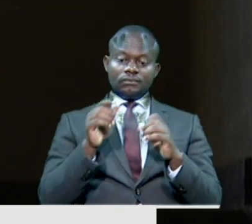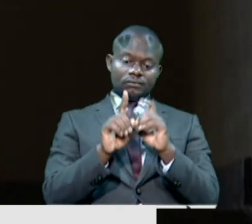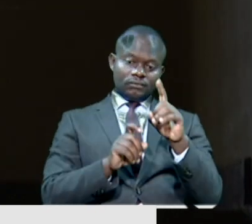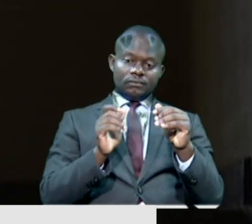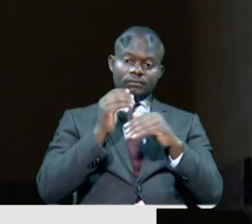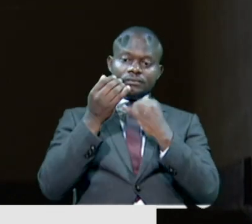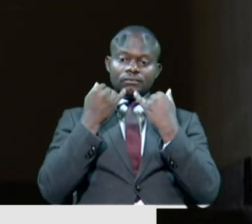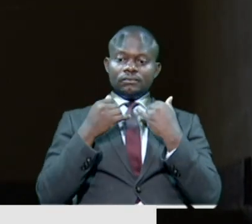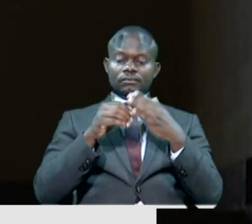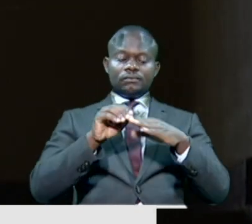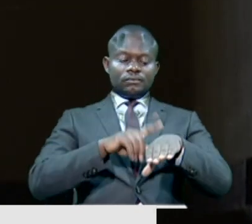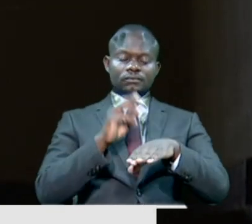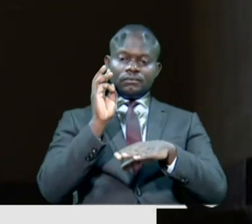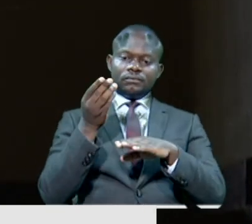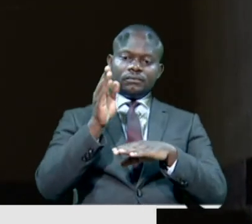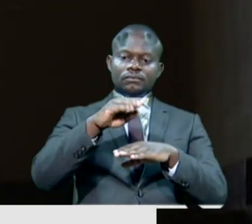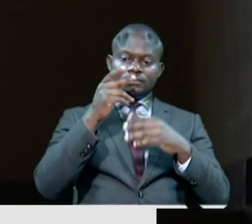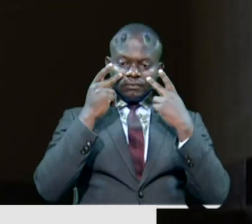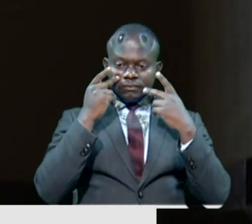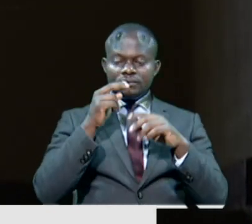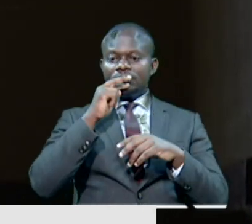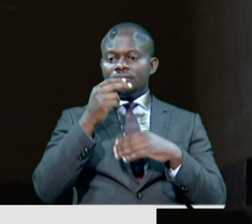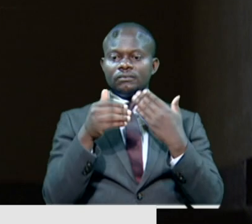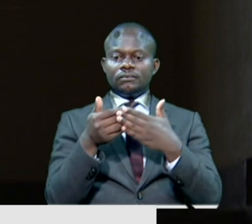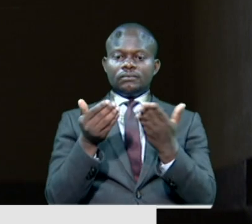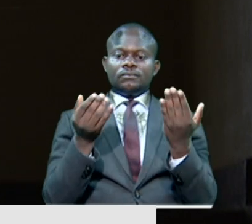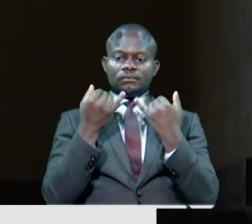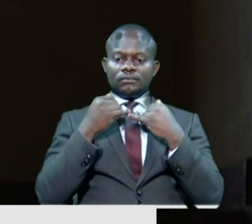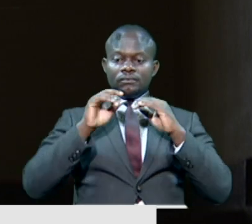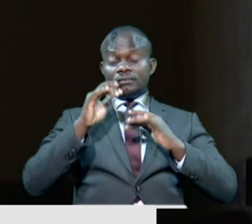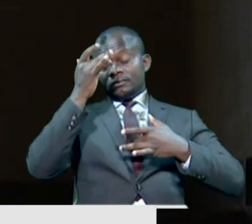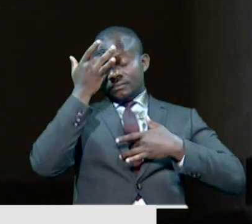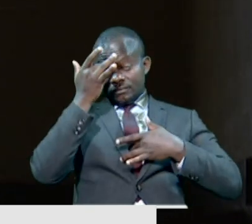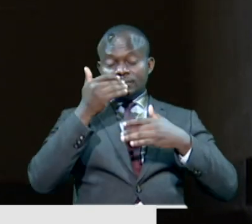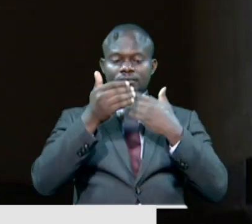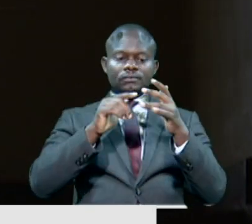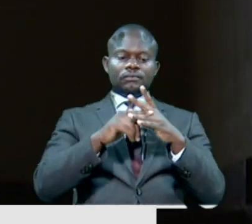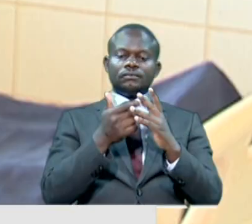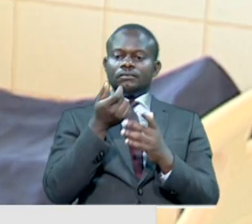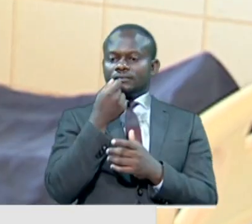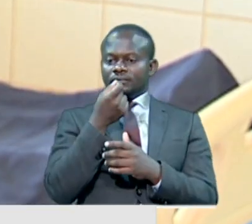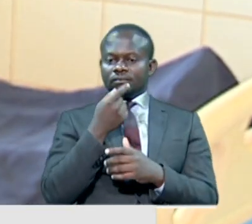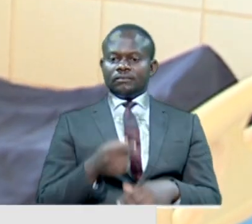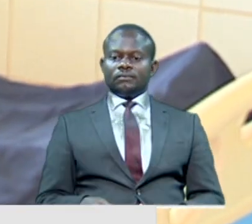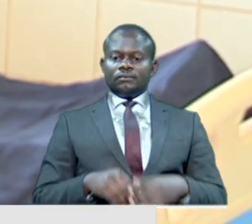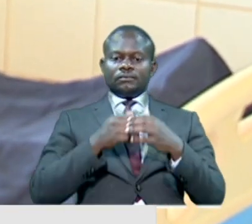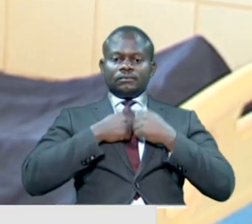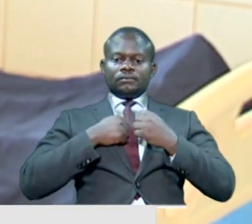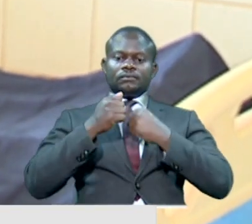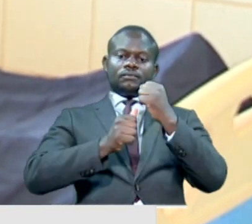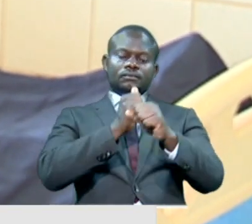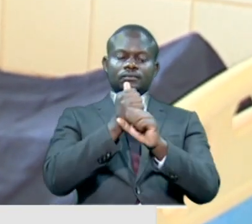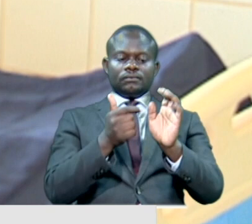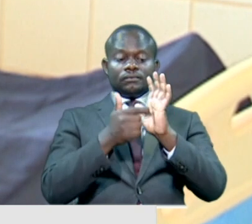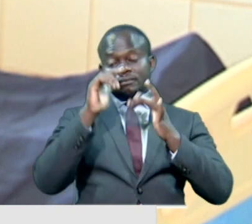ahita mbwira umunsi nzagaruka kurebaho igisubizo nibwo yambwiraga ati urwaye igituntu ahita ntangiza imiti mu Rwanda buri mwaka hagaragara